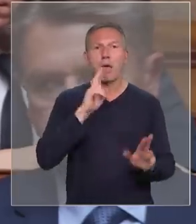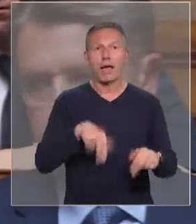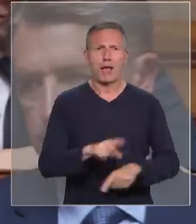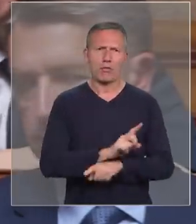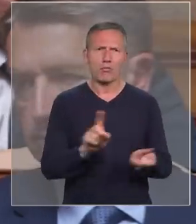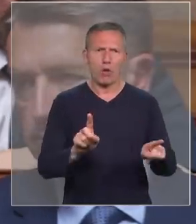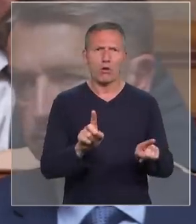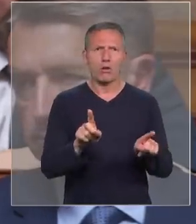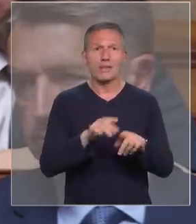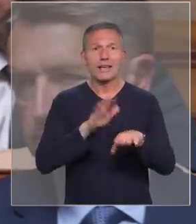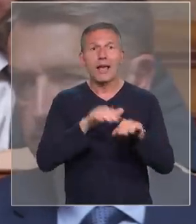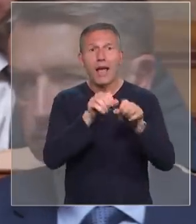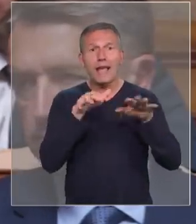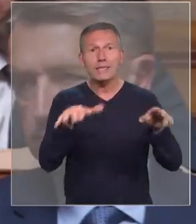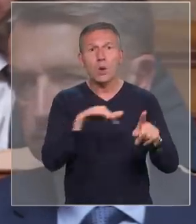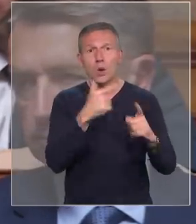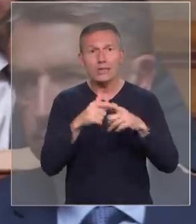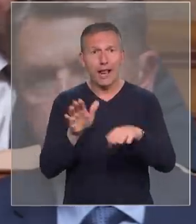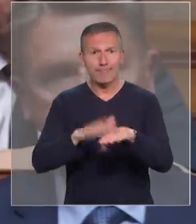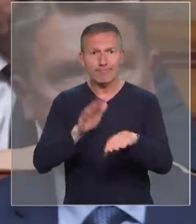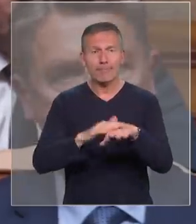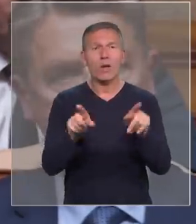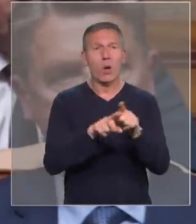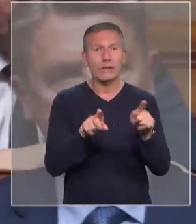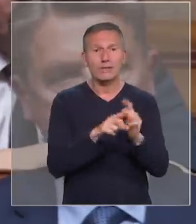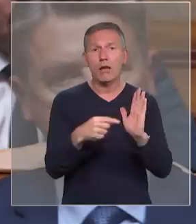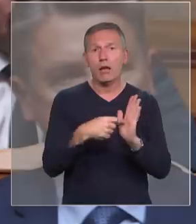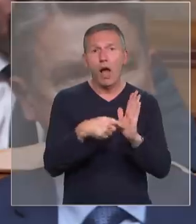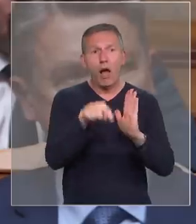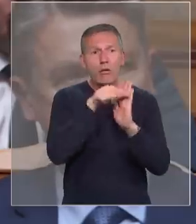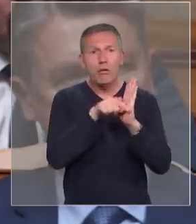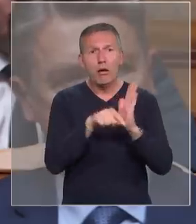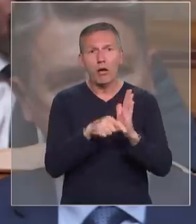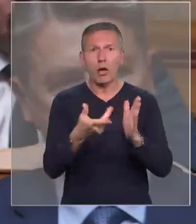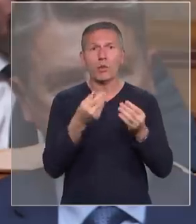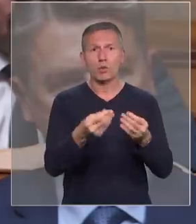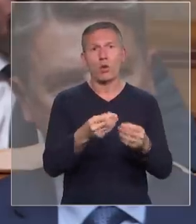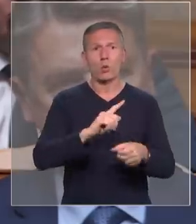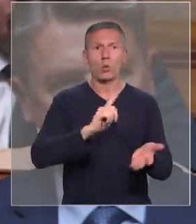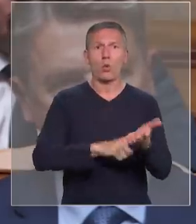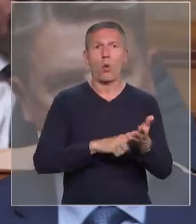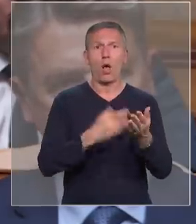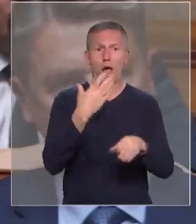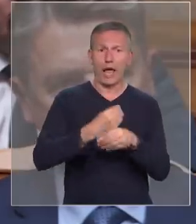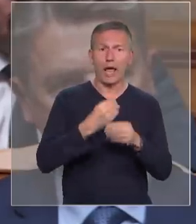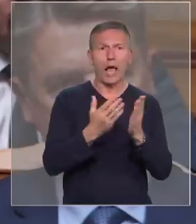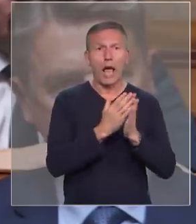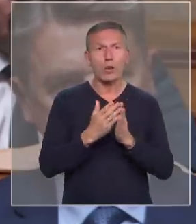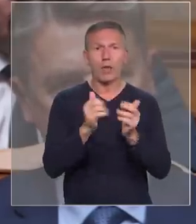sommerez-vous les réseaux sociaux d'agir ? Quand prendrez-vous les mesures pour garantir le droit inaliénable d'étudier en